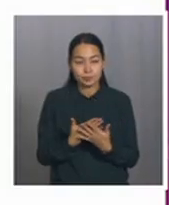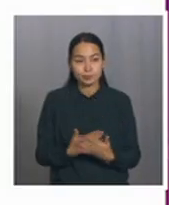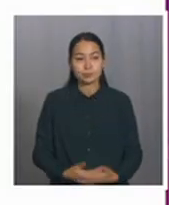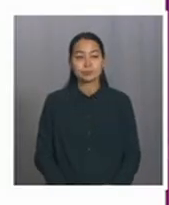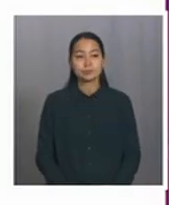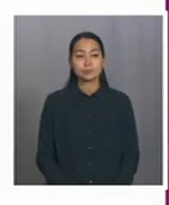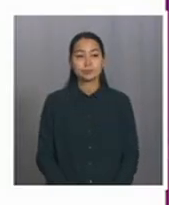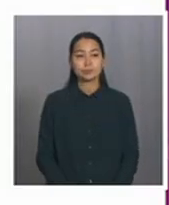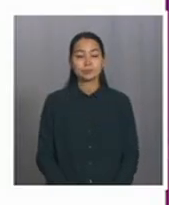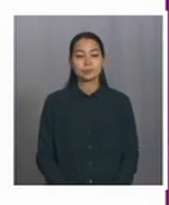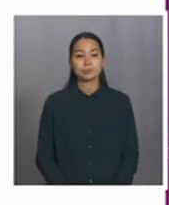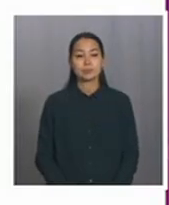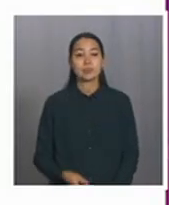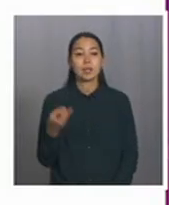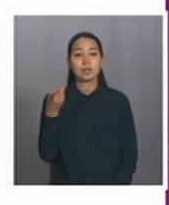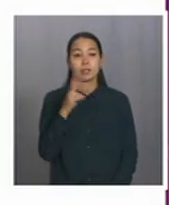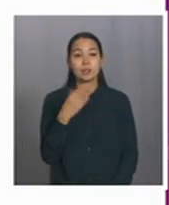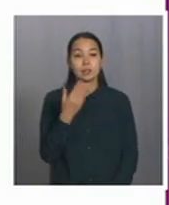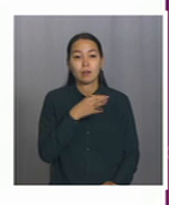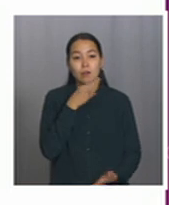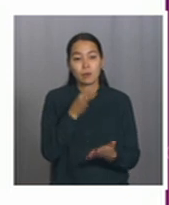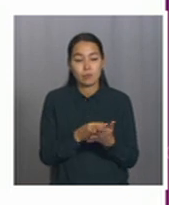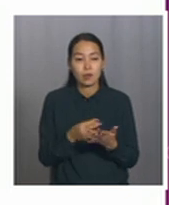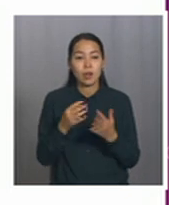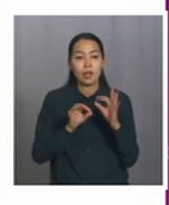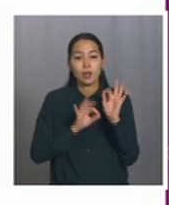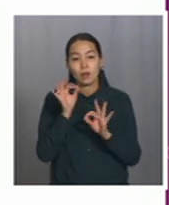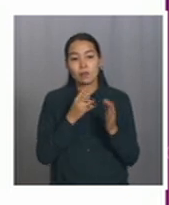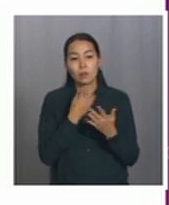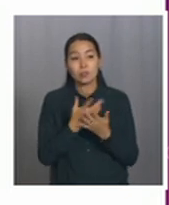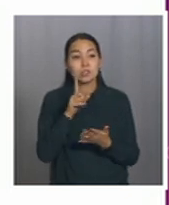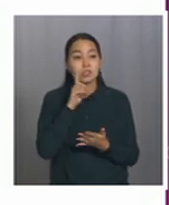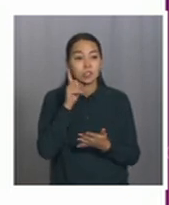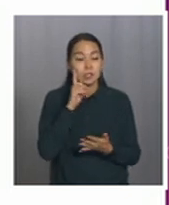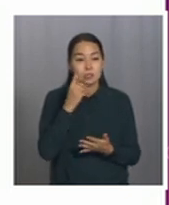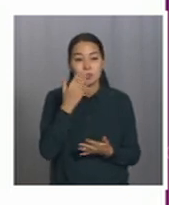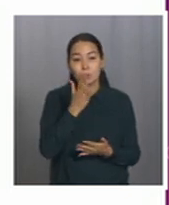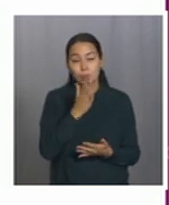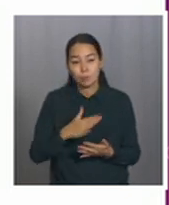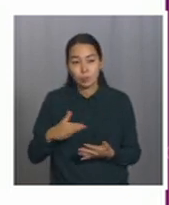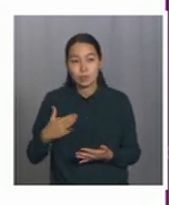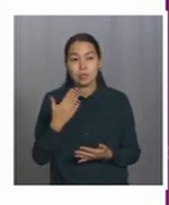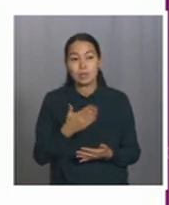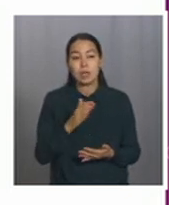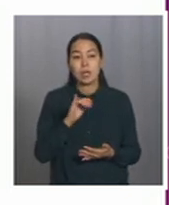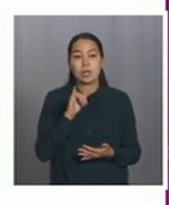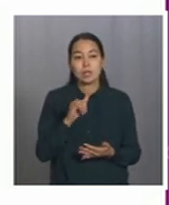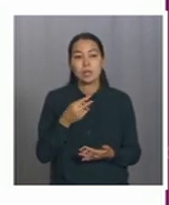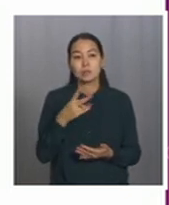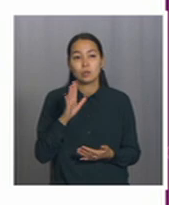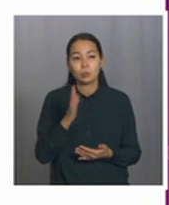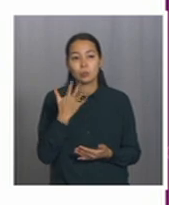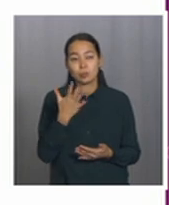Енді екі функциямызды графикте көрсетейік. Жасыл түспен берілген график ол бізде y тең болады 5 бөлінген x минус